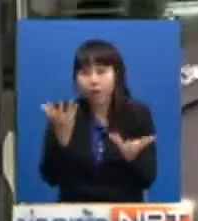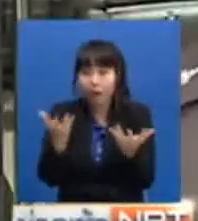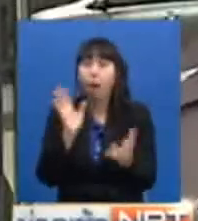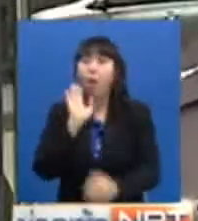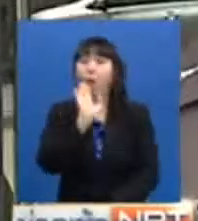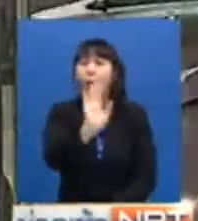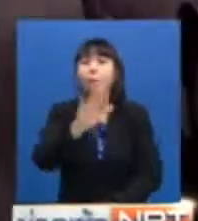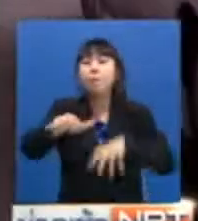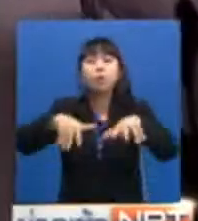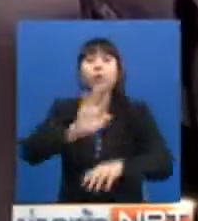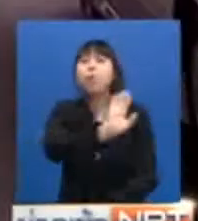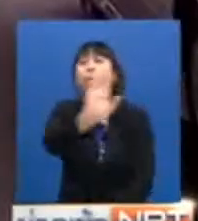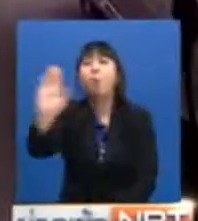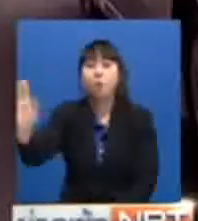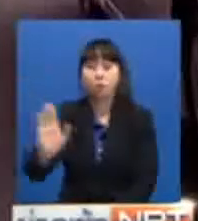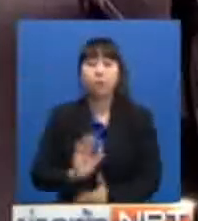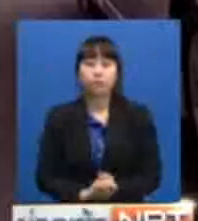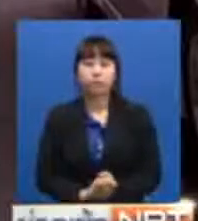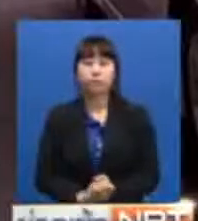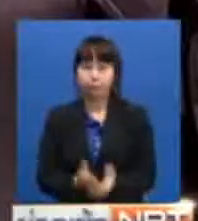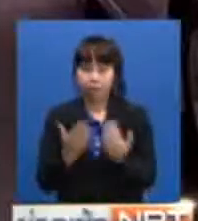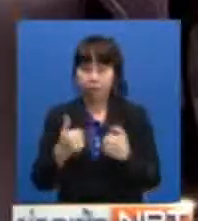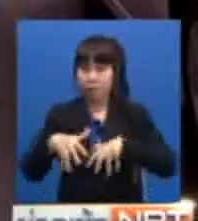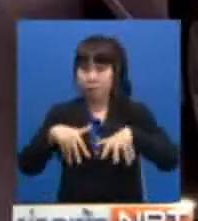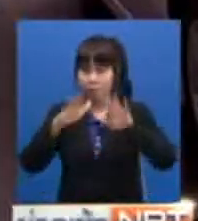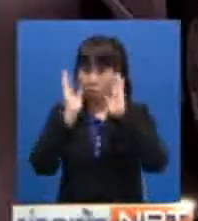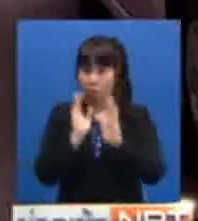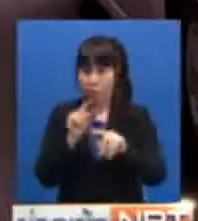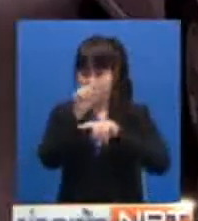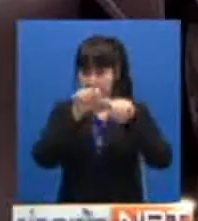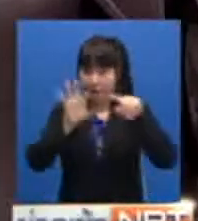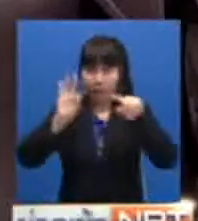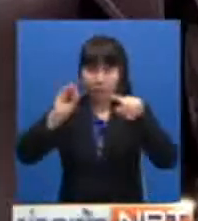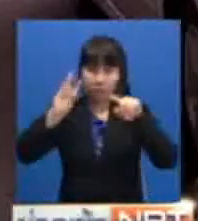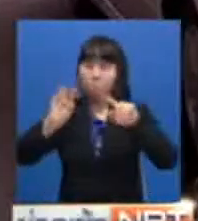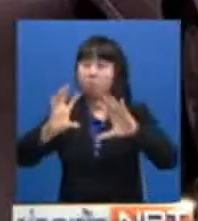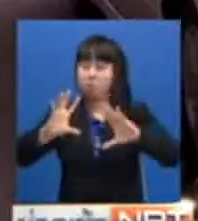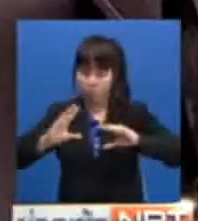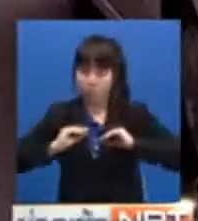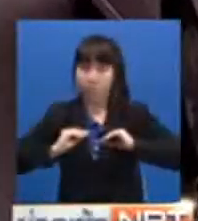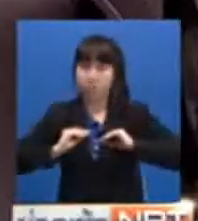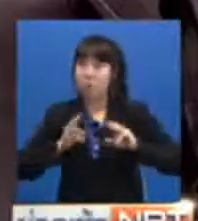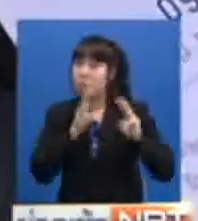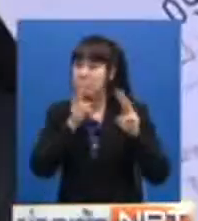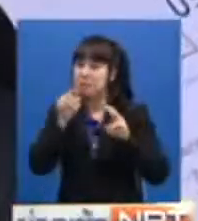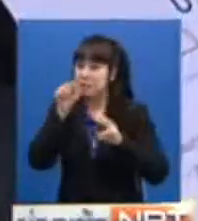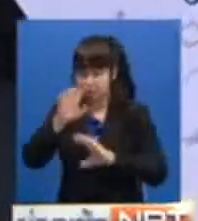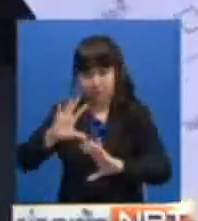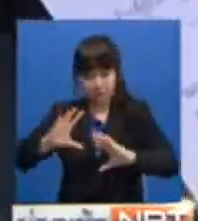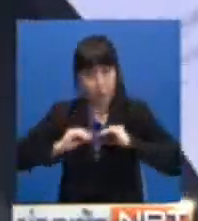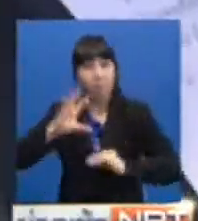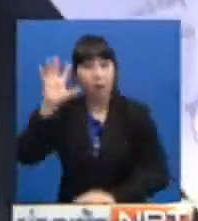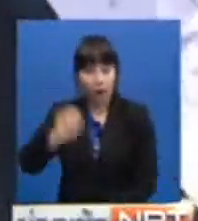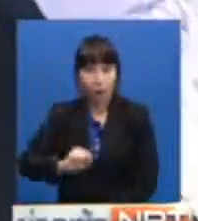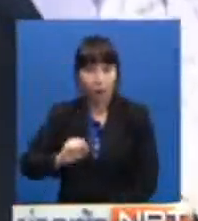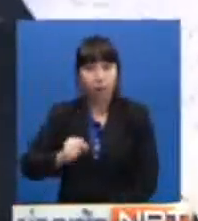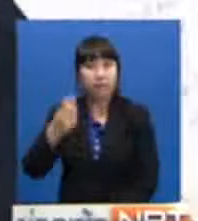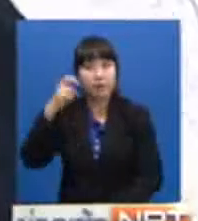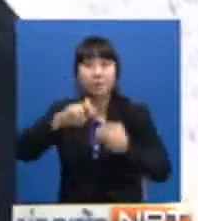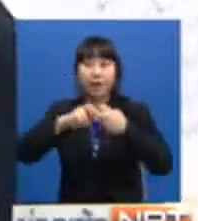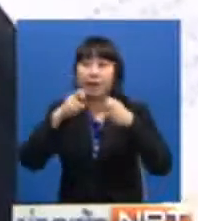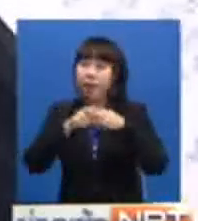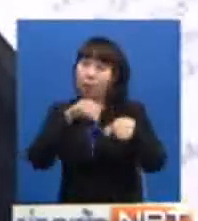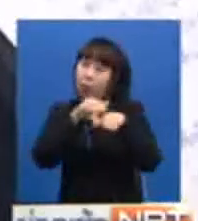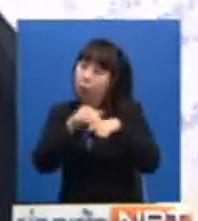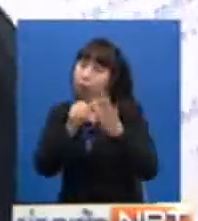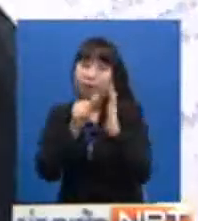พี่น้องประชาชนทั้งหมด ขณะที่ประชาชน196ยอมรับว่าเห็นด้วยกับมาตรการนี้และเชื่อว่าสามารถแก้ปัญหาการจ